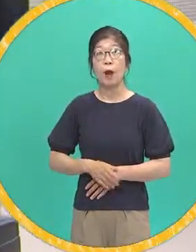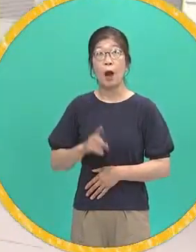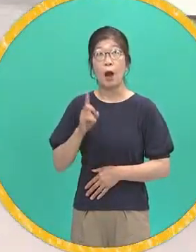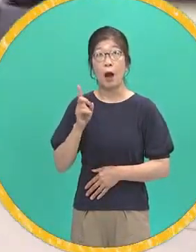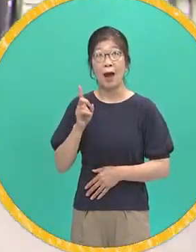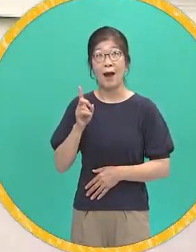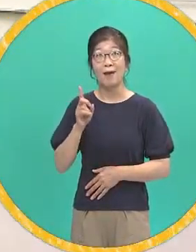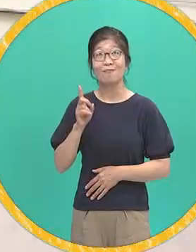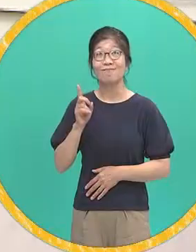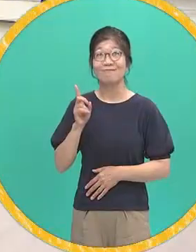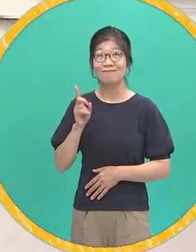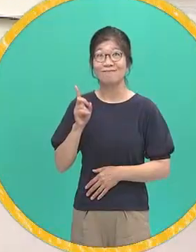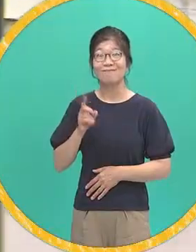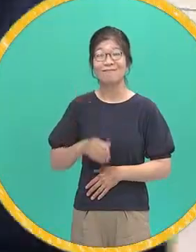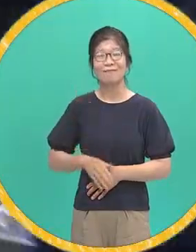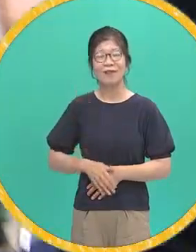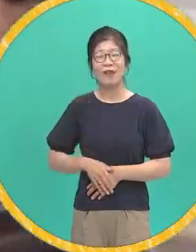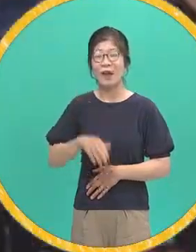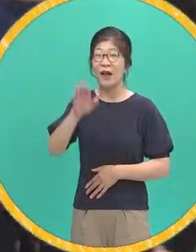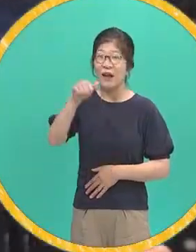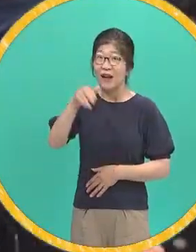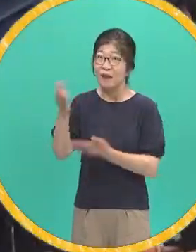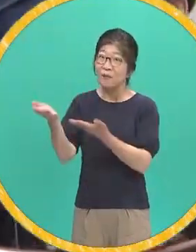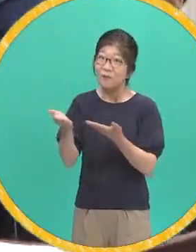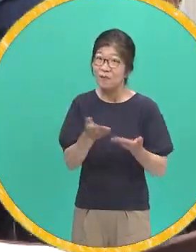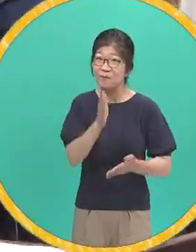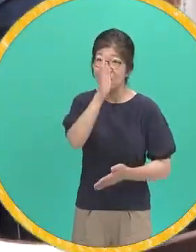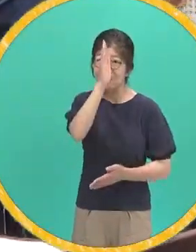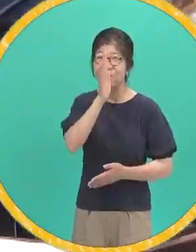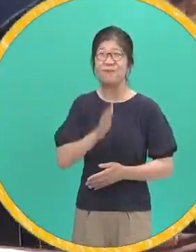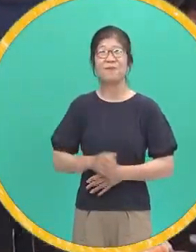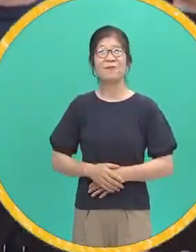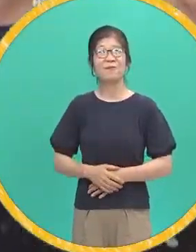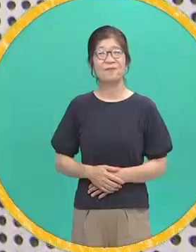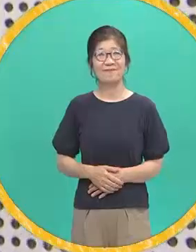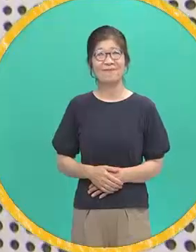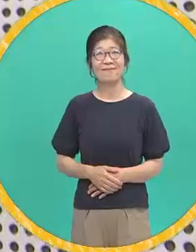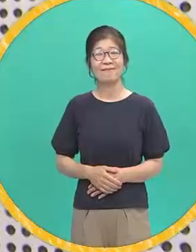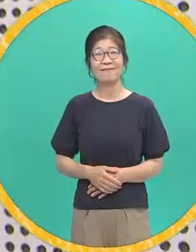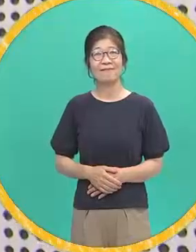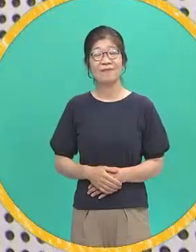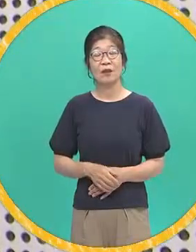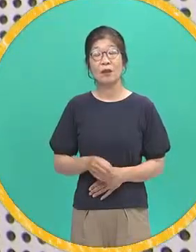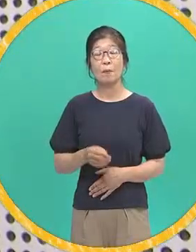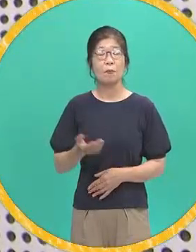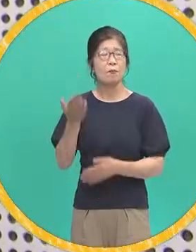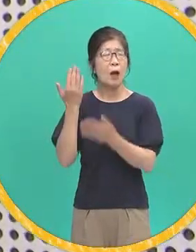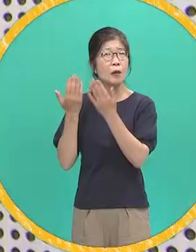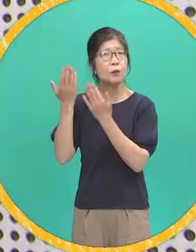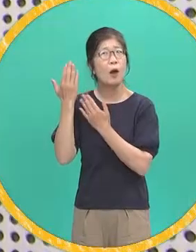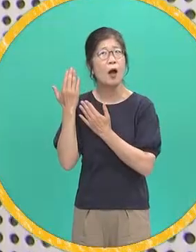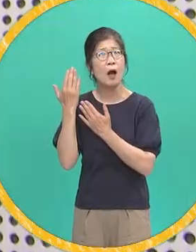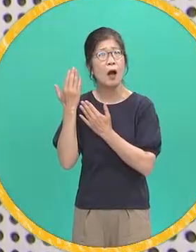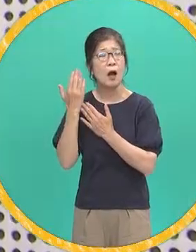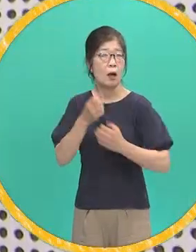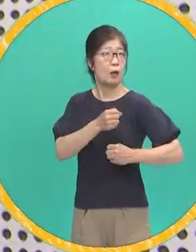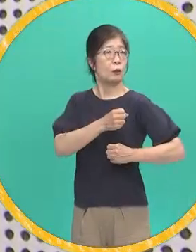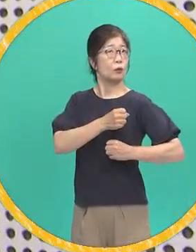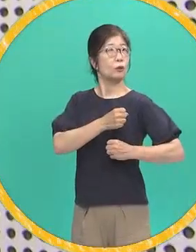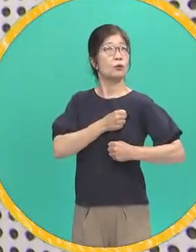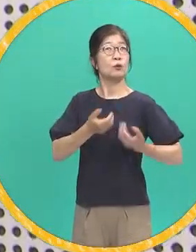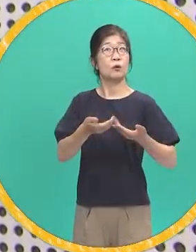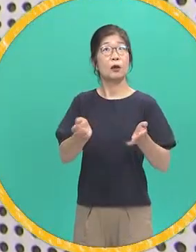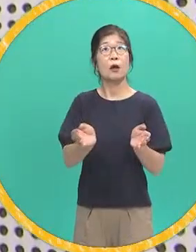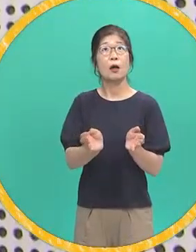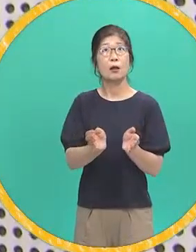あれがちょっとじゃあ見せていただいてもいいですか元々は軍隊